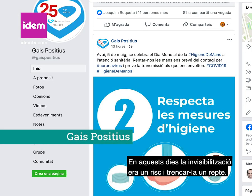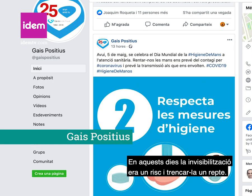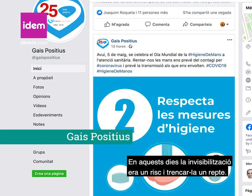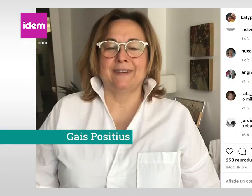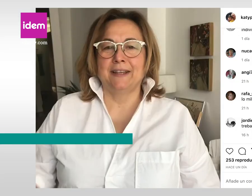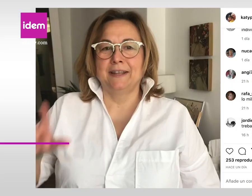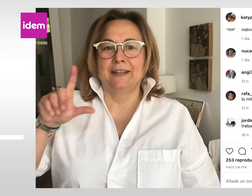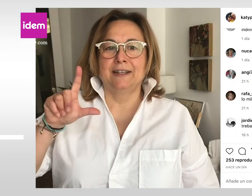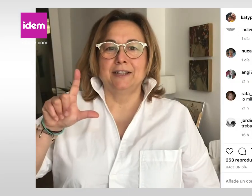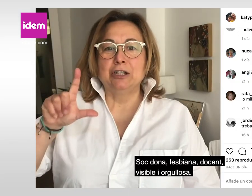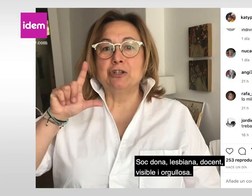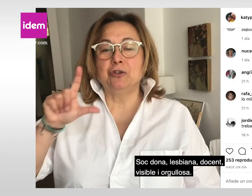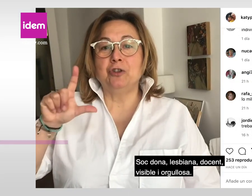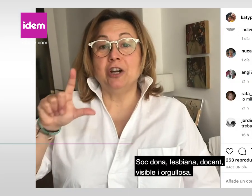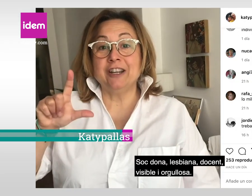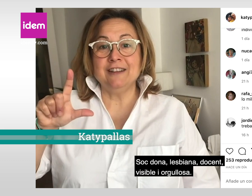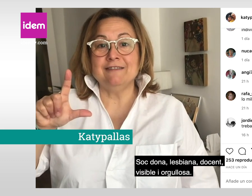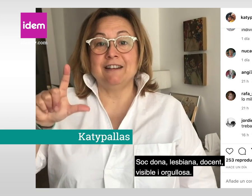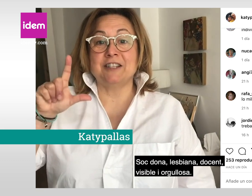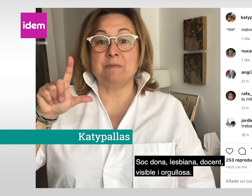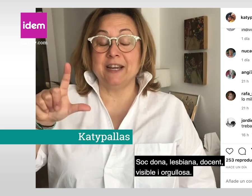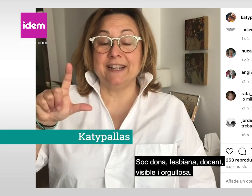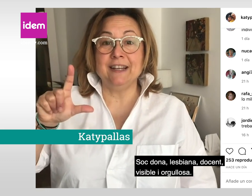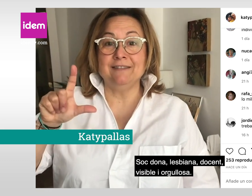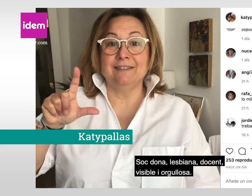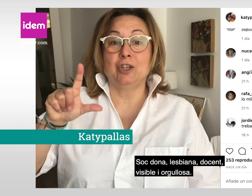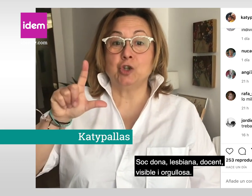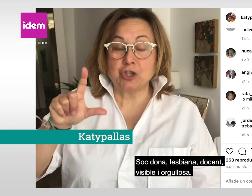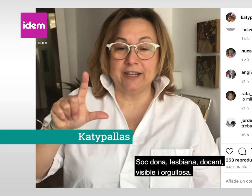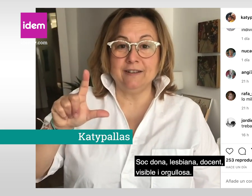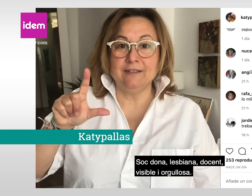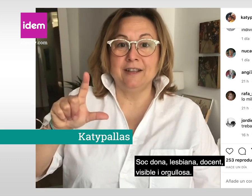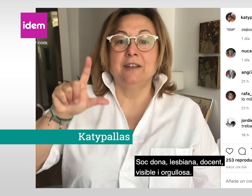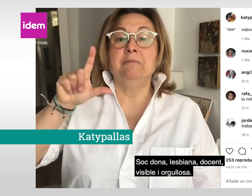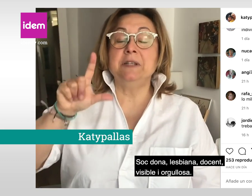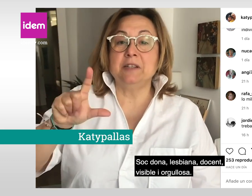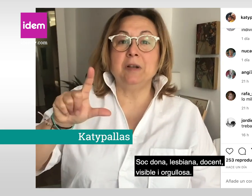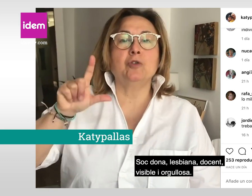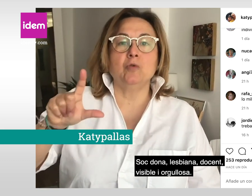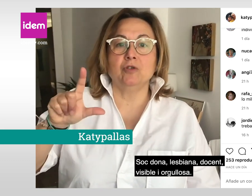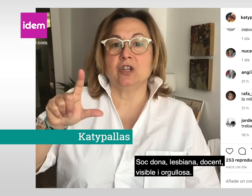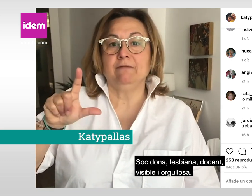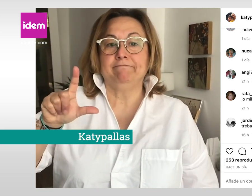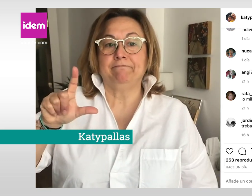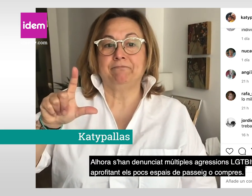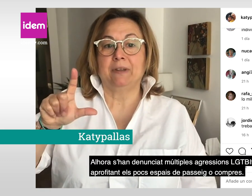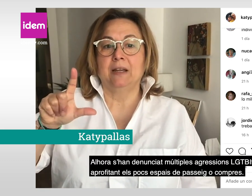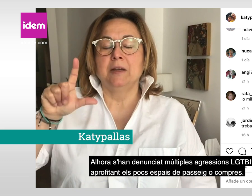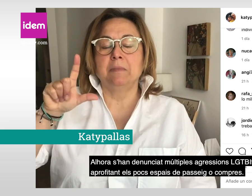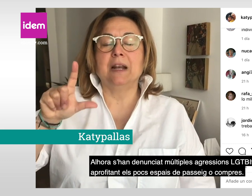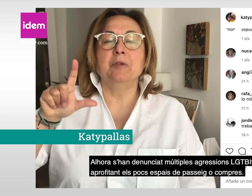risc i trencar-la un repte. Soc dona, lesbiana, docent, visible i orgullosa.